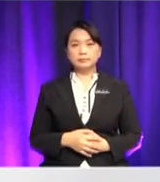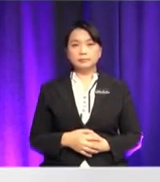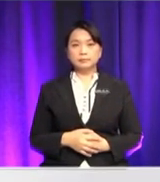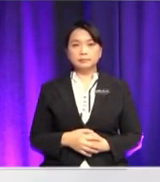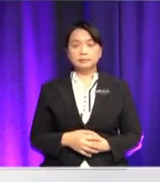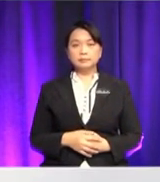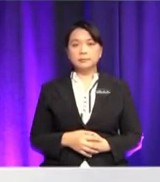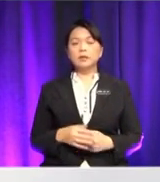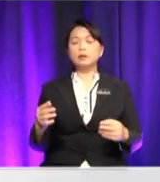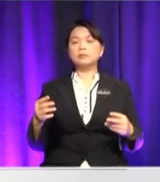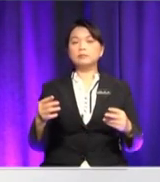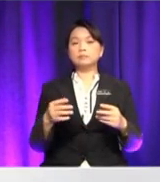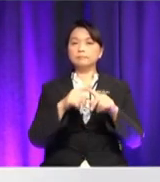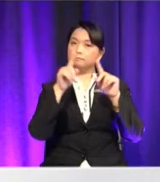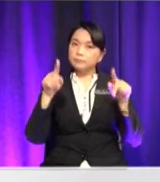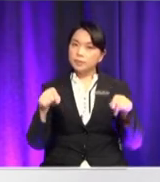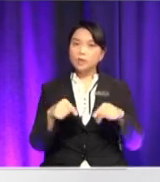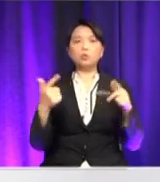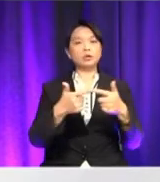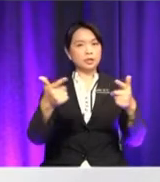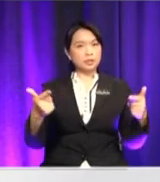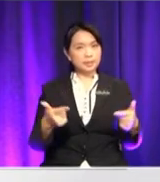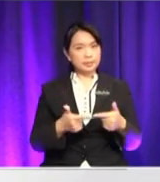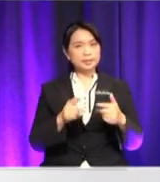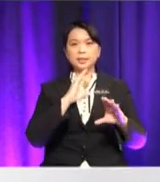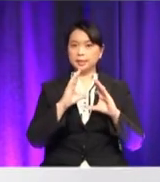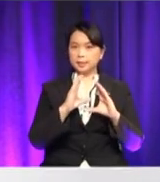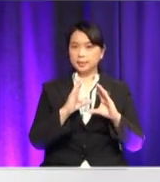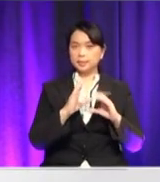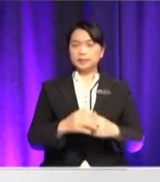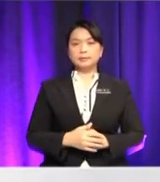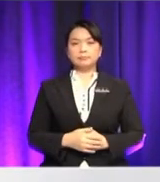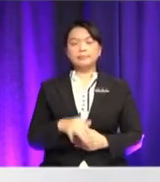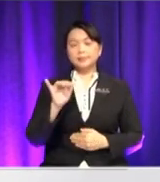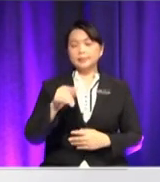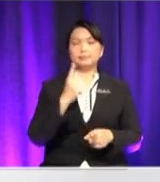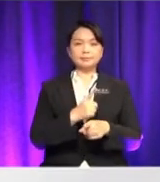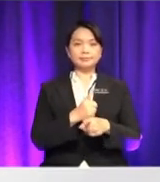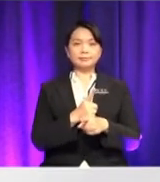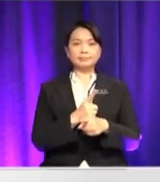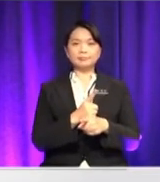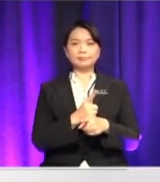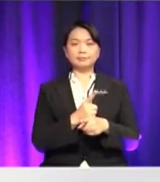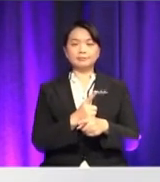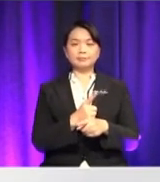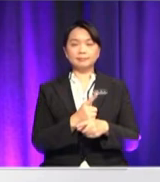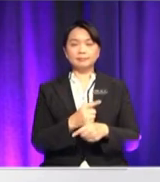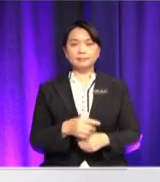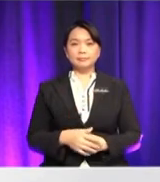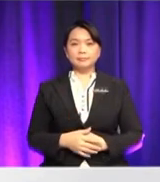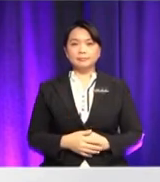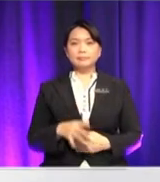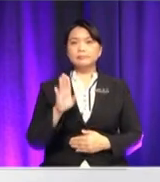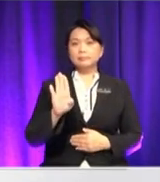Kasih Bunda luka yang pertama adalah pelan lokasi betul betul betul itu event oke